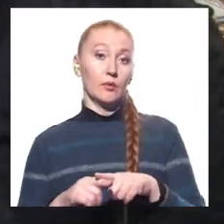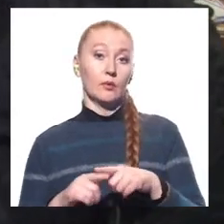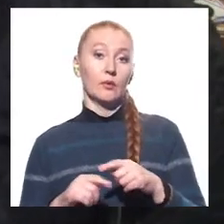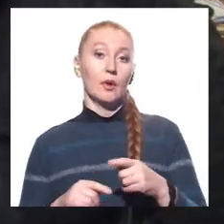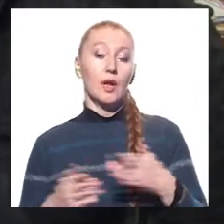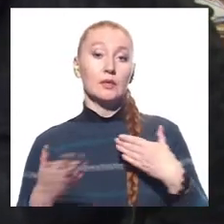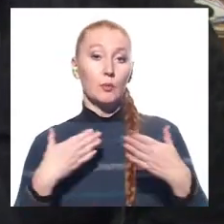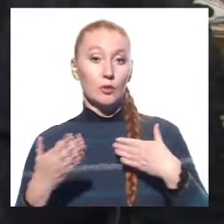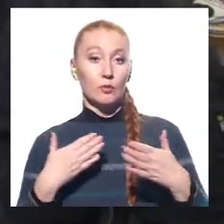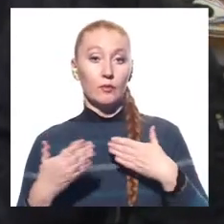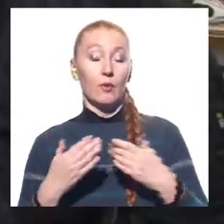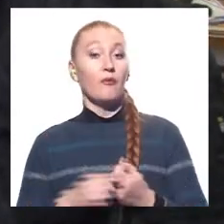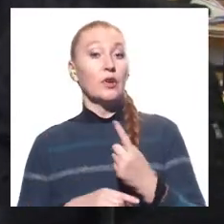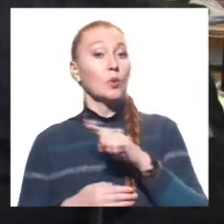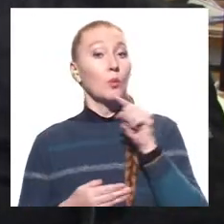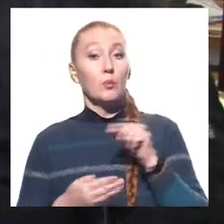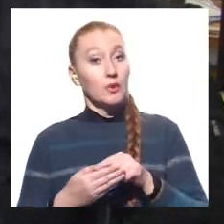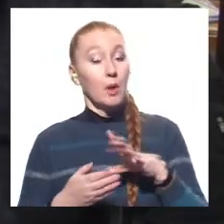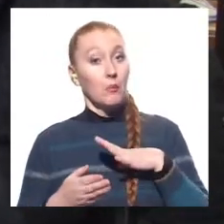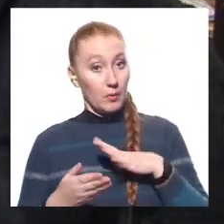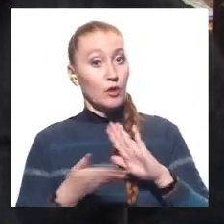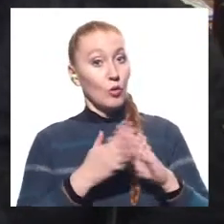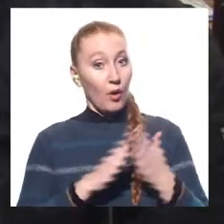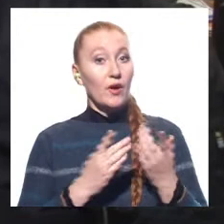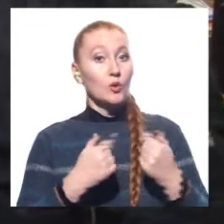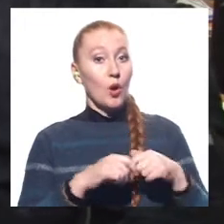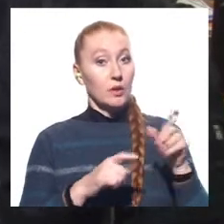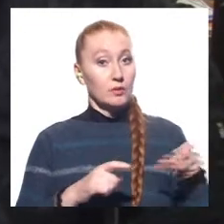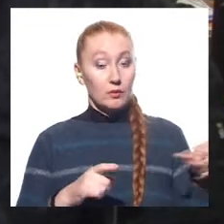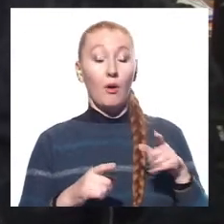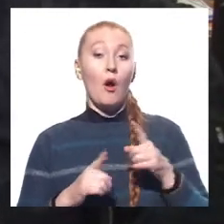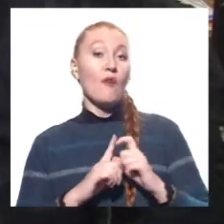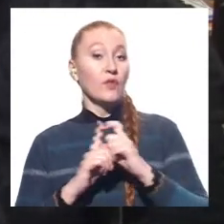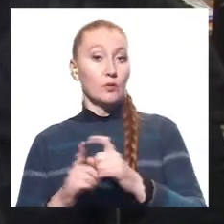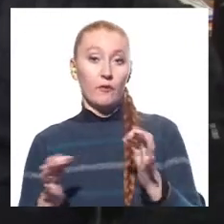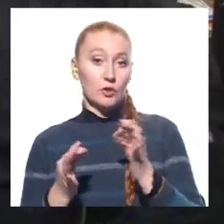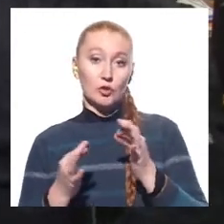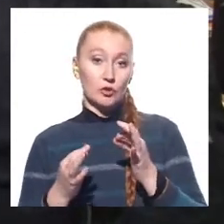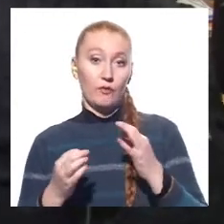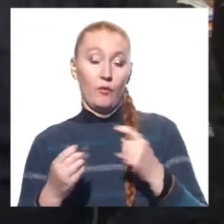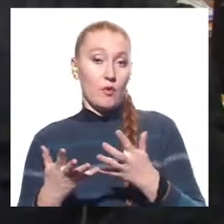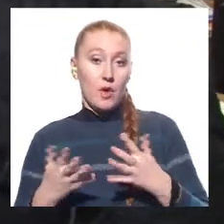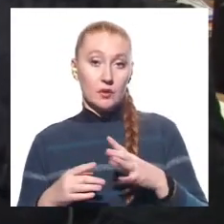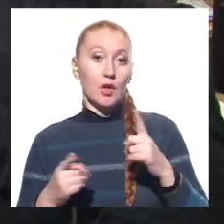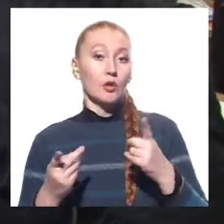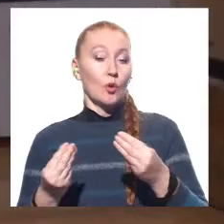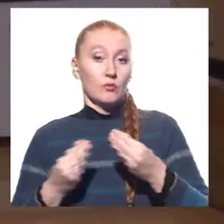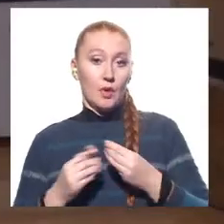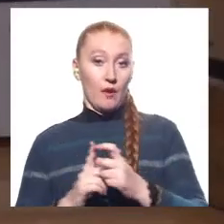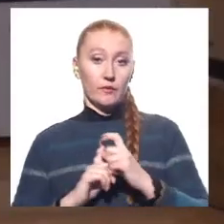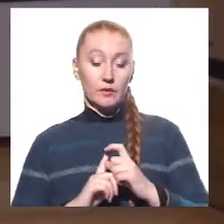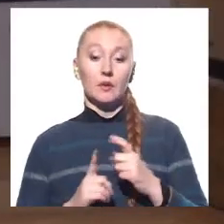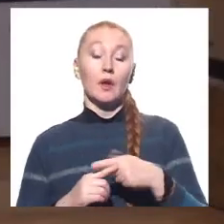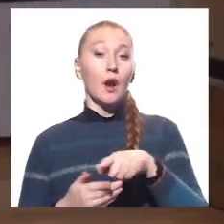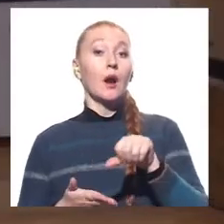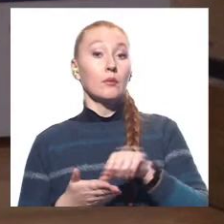цього, скажімо, спілкування виникло питання, чи узгоджувало це з кимось з організаторів. У відповідь нічого не було зрозуміло, тобто ніхто нічого не дав ніяку відповідь.